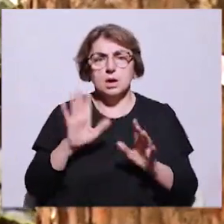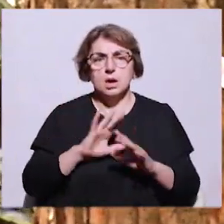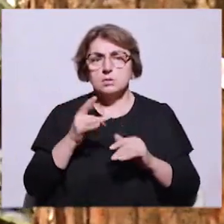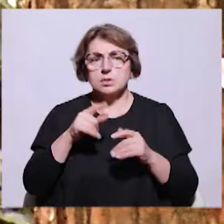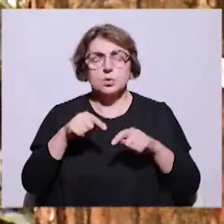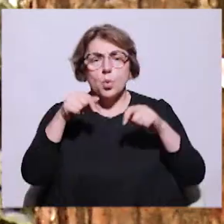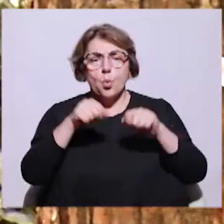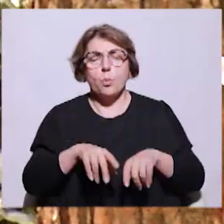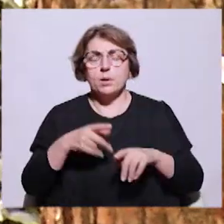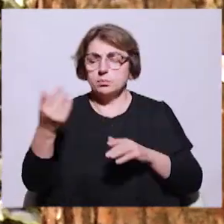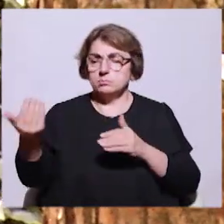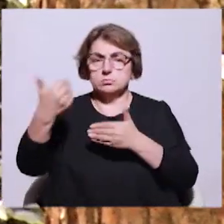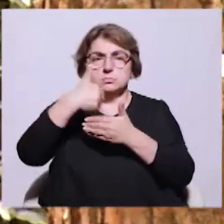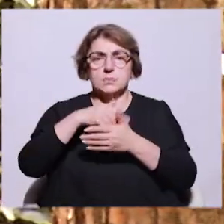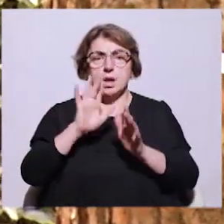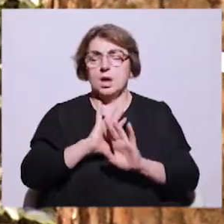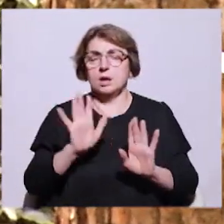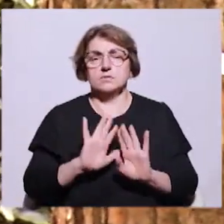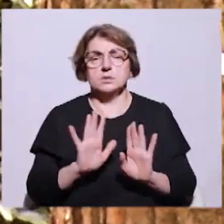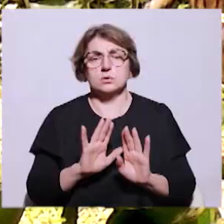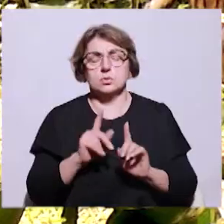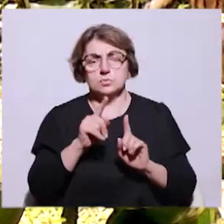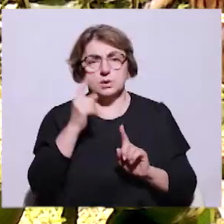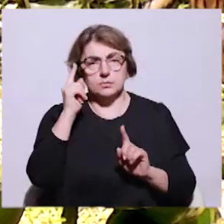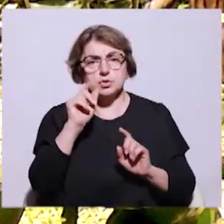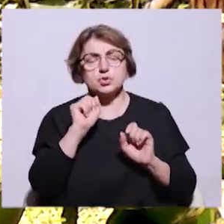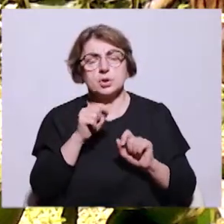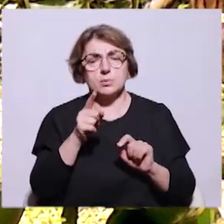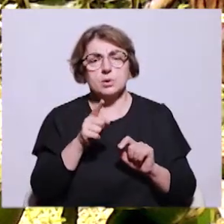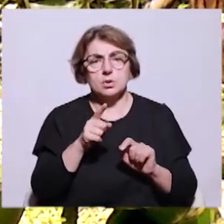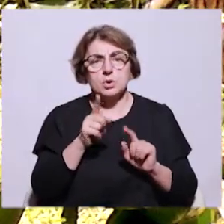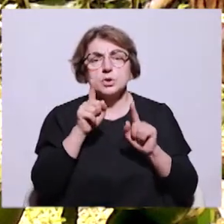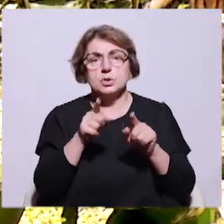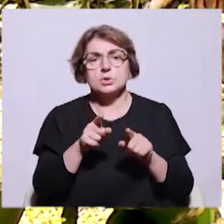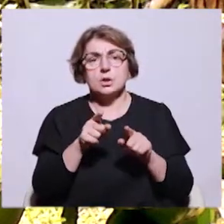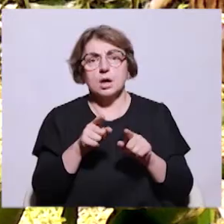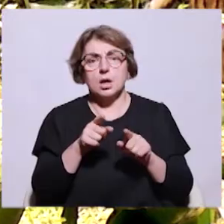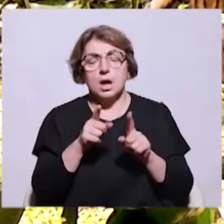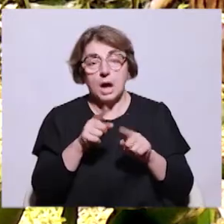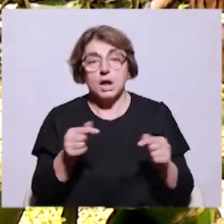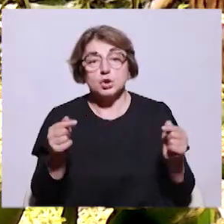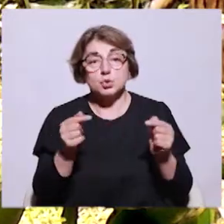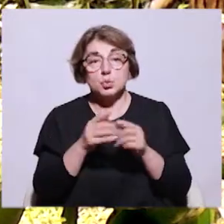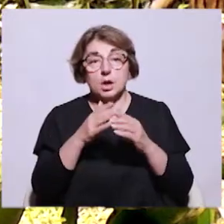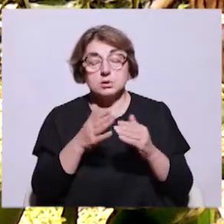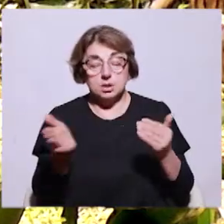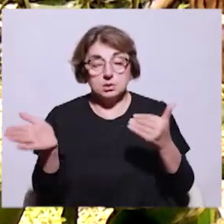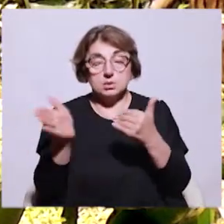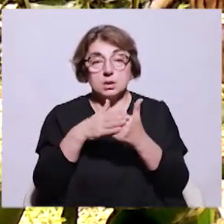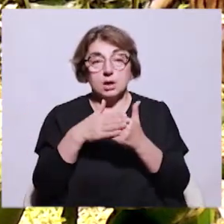აღარ ჰქონდა შიგნით შემოსვლის უფლება და თქვენ ალბათ შეიძლება იფიქროთ ისიც, რომ აი ასეთ